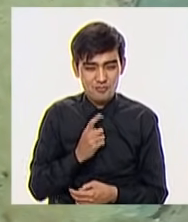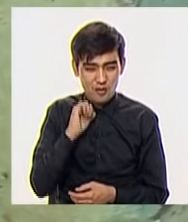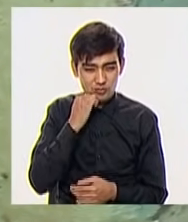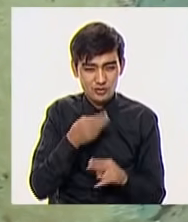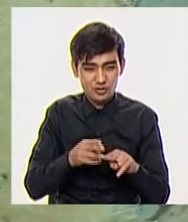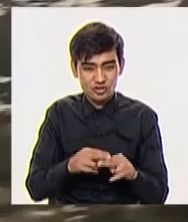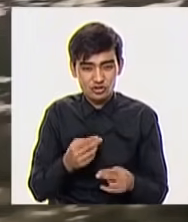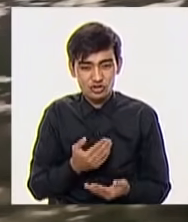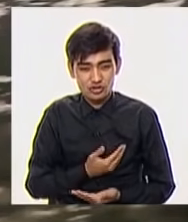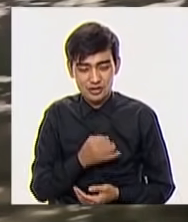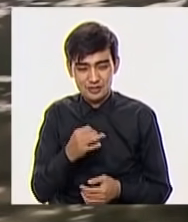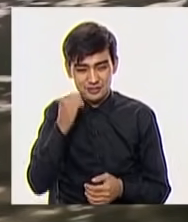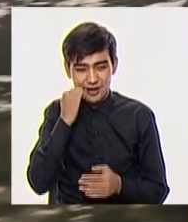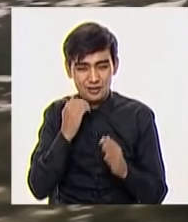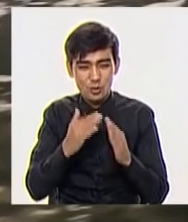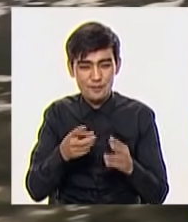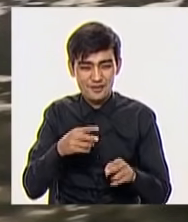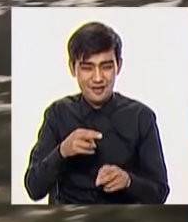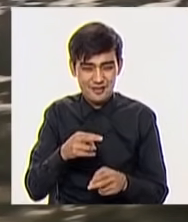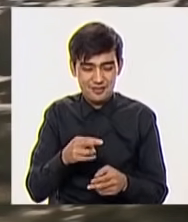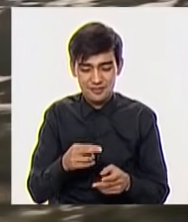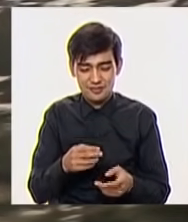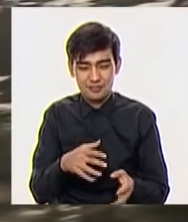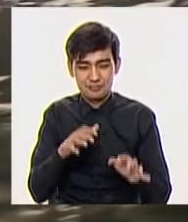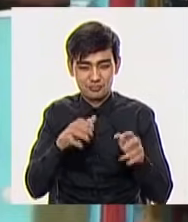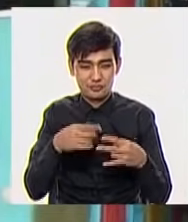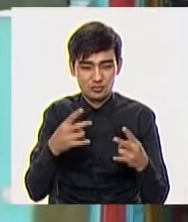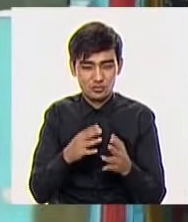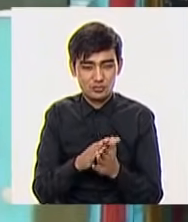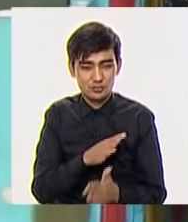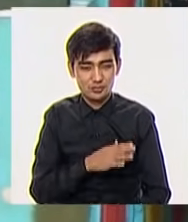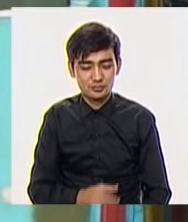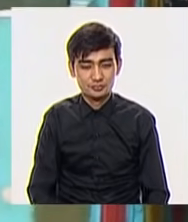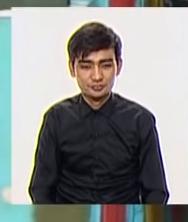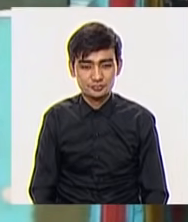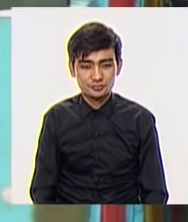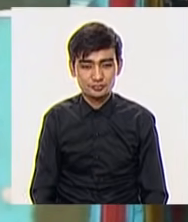әжейді қарттар үйіне алып кетуін сұрайды. Жанар Қожанова, Жомарт Құдайбергенов, Информбюро, Ақтөбе облысы.